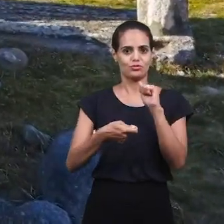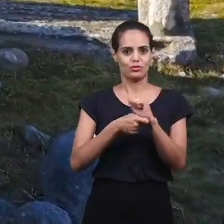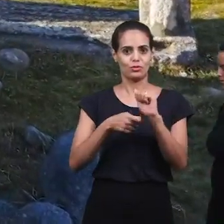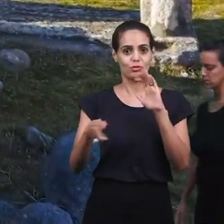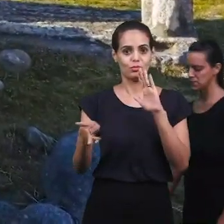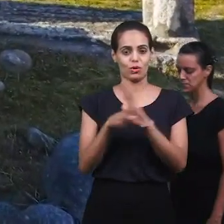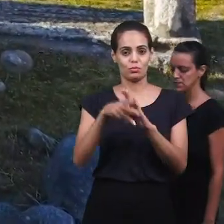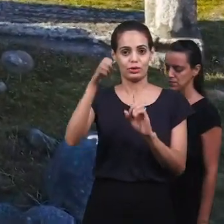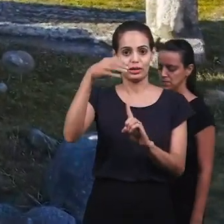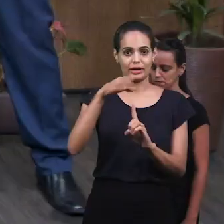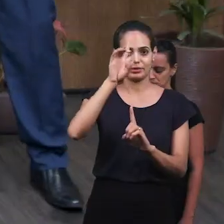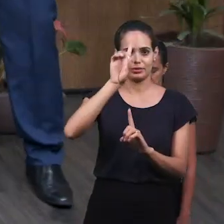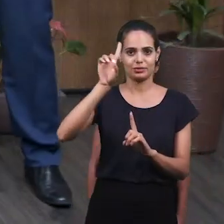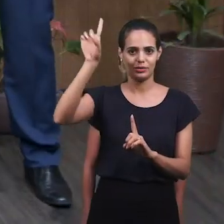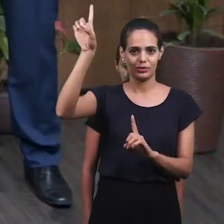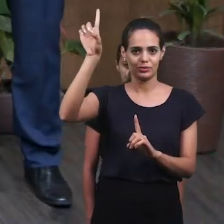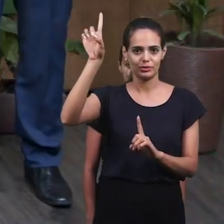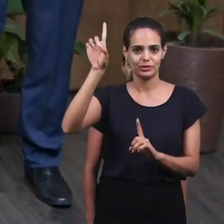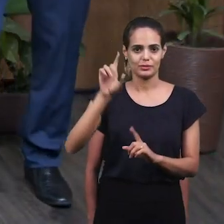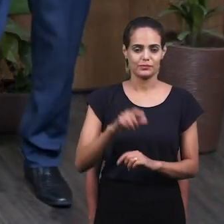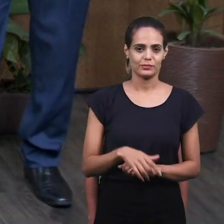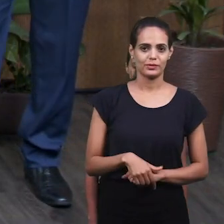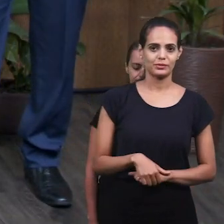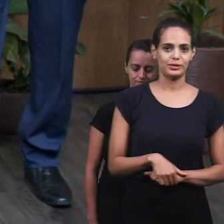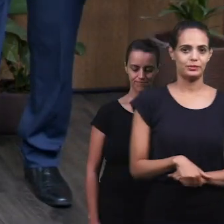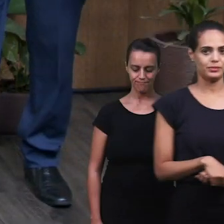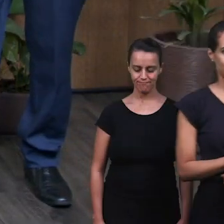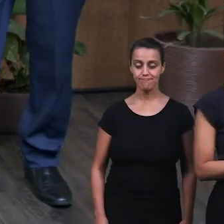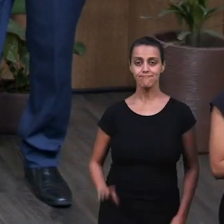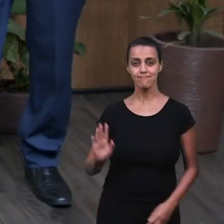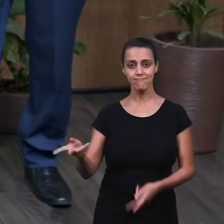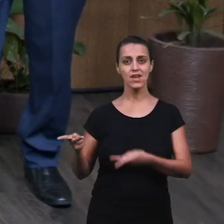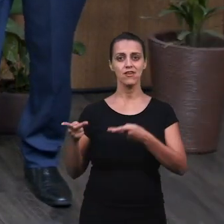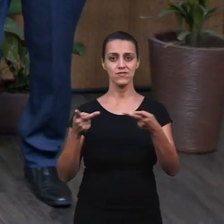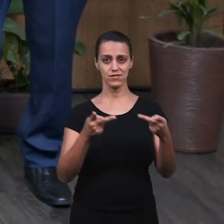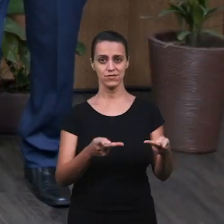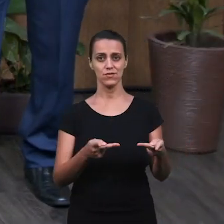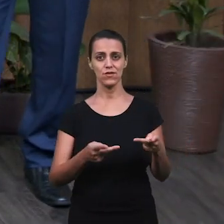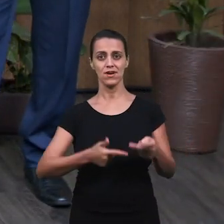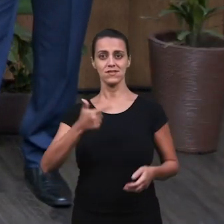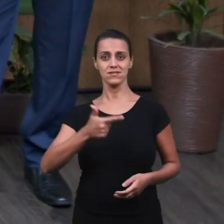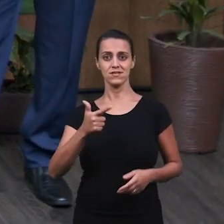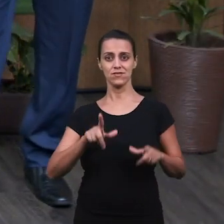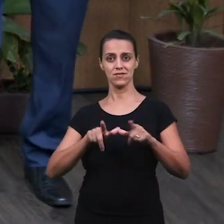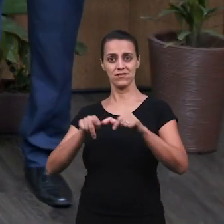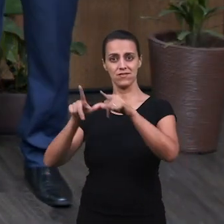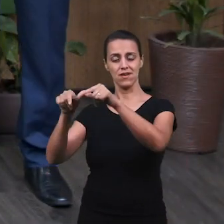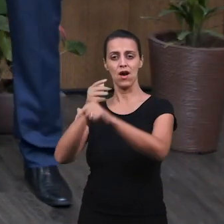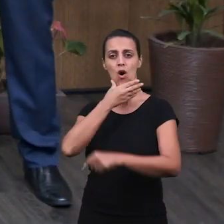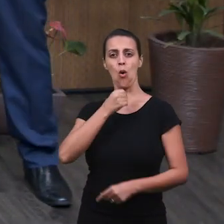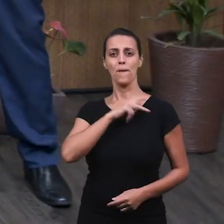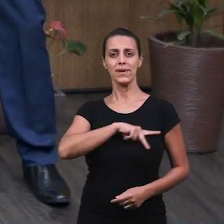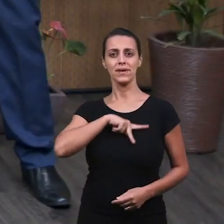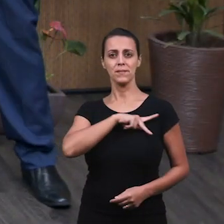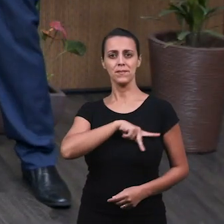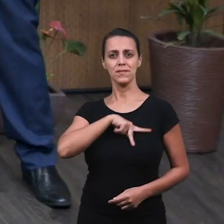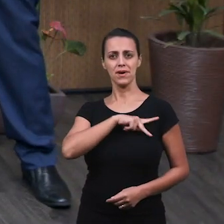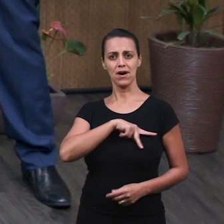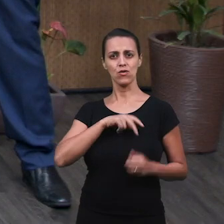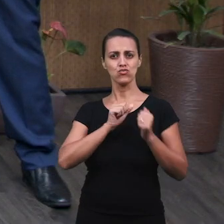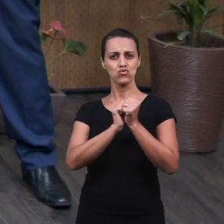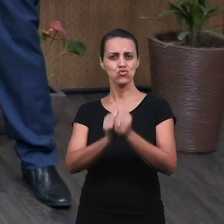qui étaient déjà visités dans ce deuxième voyage. Accompagné de Silas, Paul est allé dans des